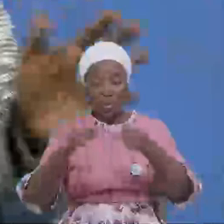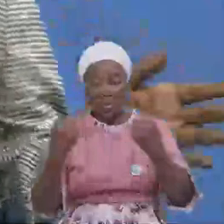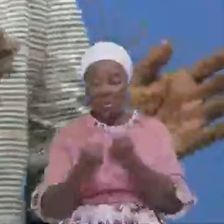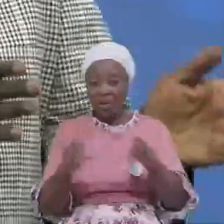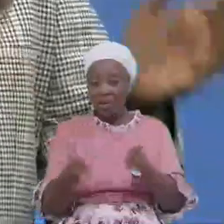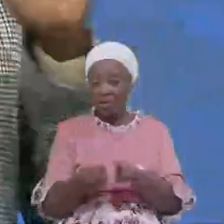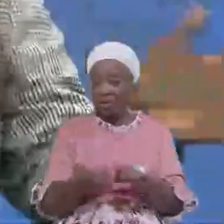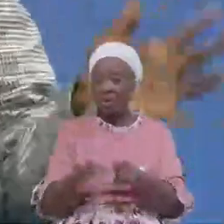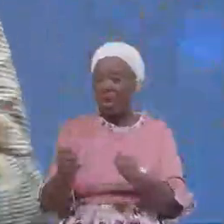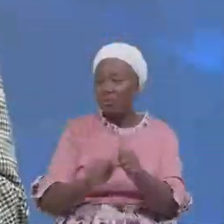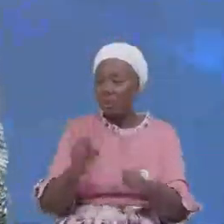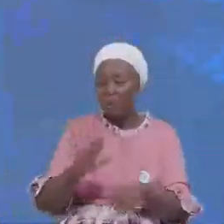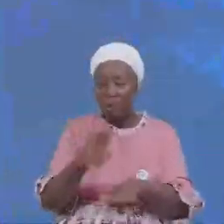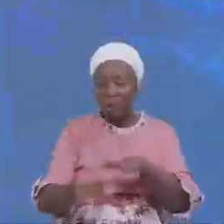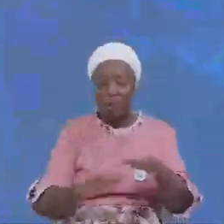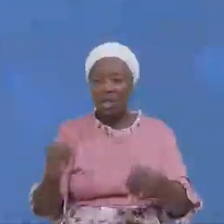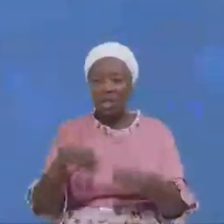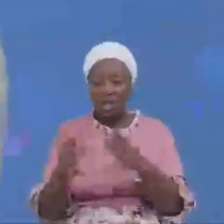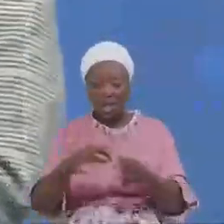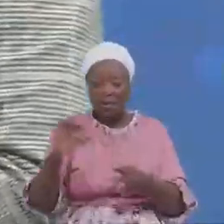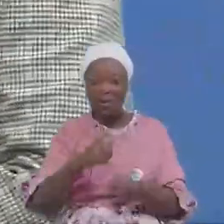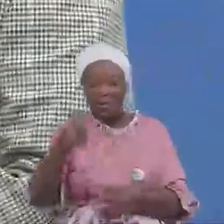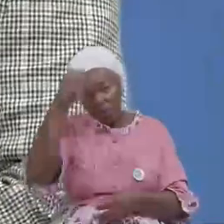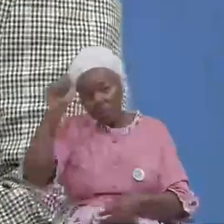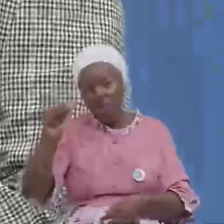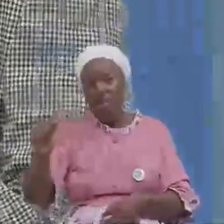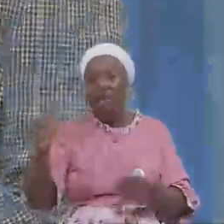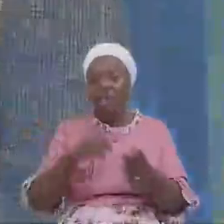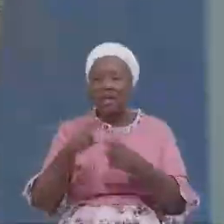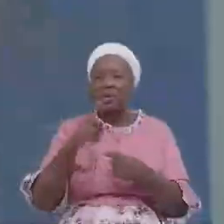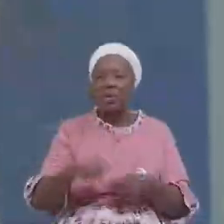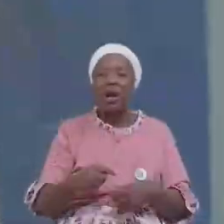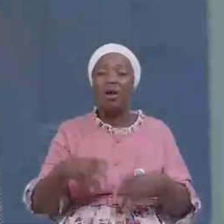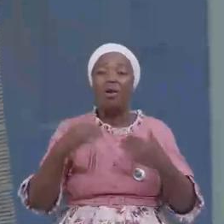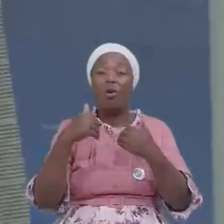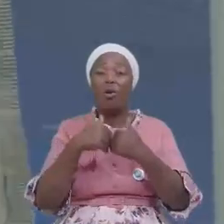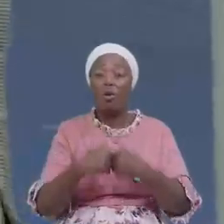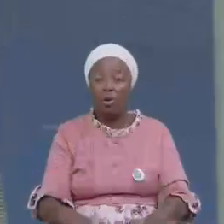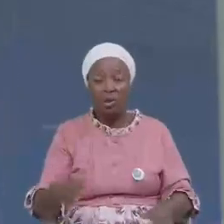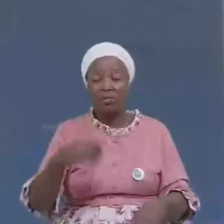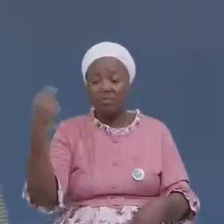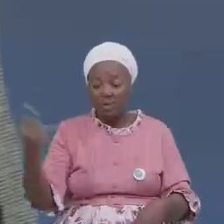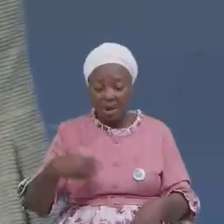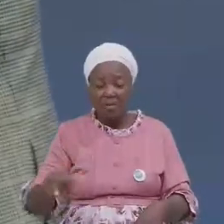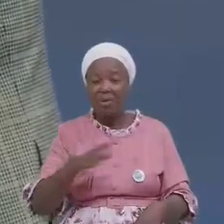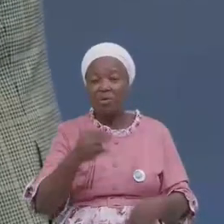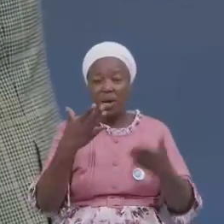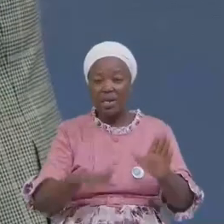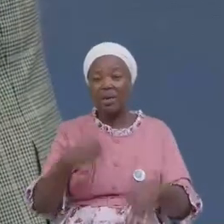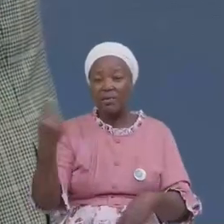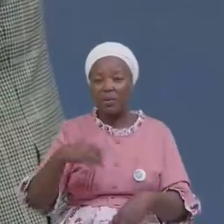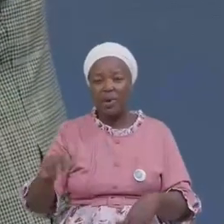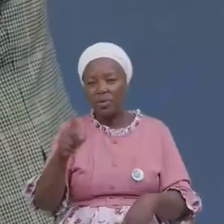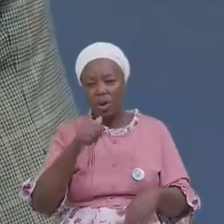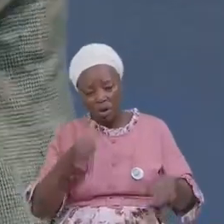tous ceux-là qui marchent dans l'esprit de la désobéissance, tu es perdu pour toujours, tu es mort pour toujours,